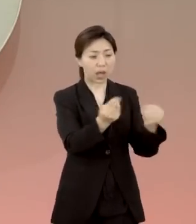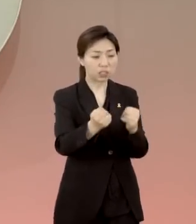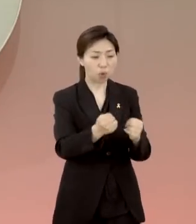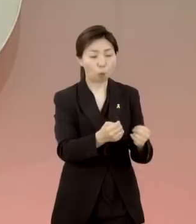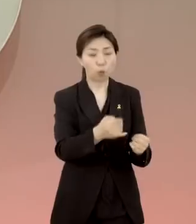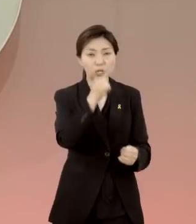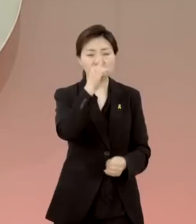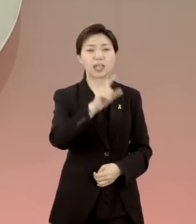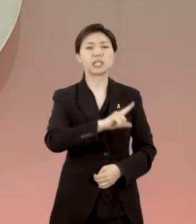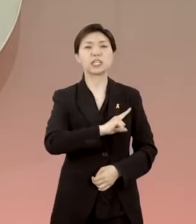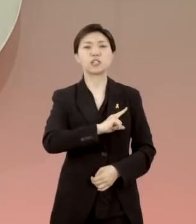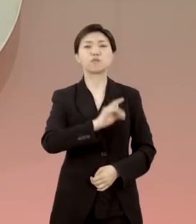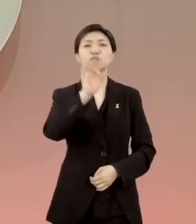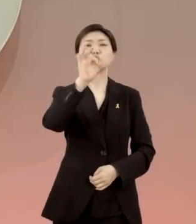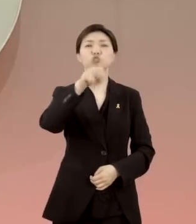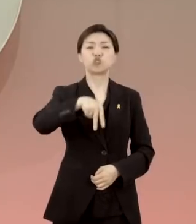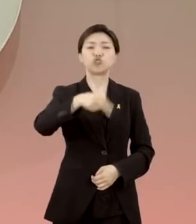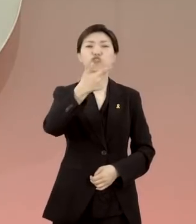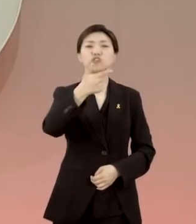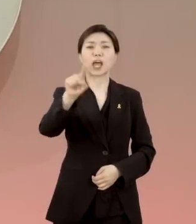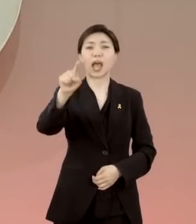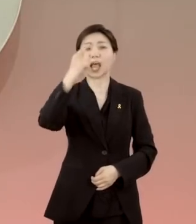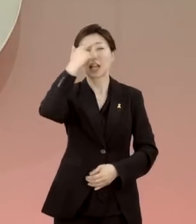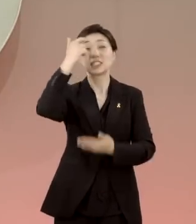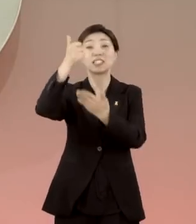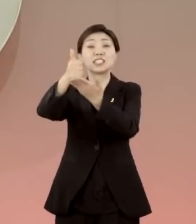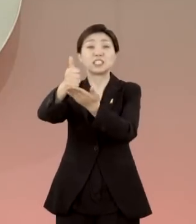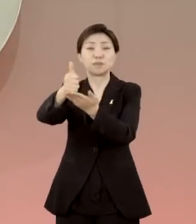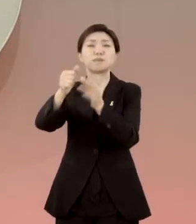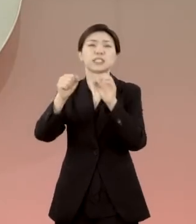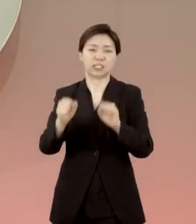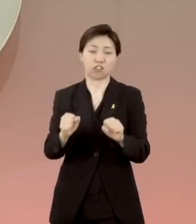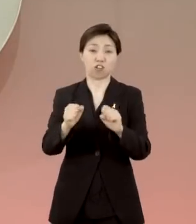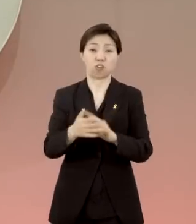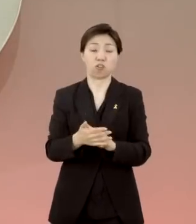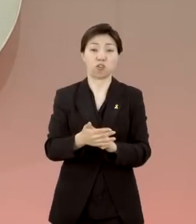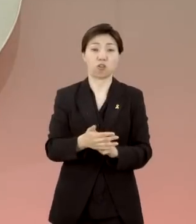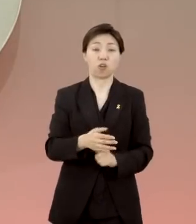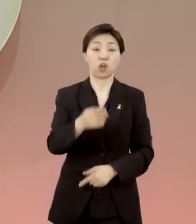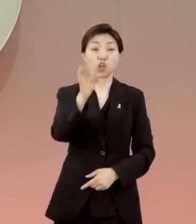윤아 스님이 있었다 유나 유나라는 것은 사찰의